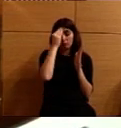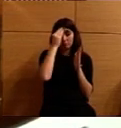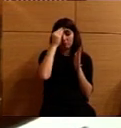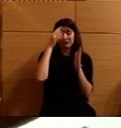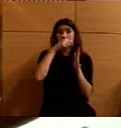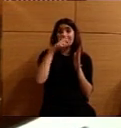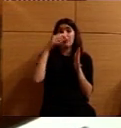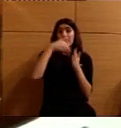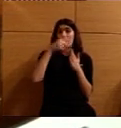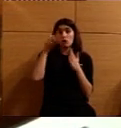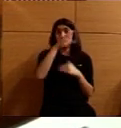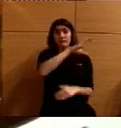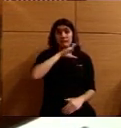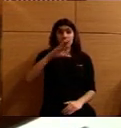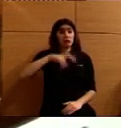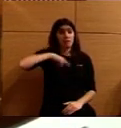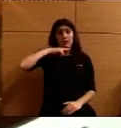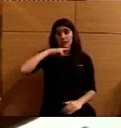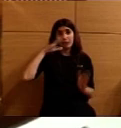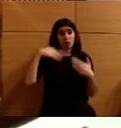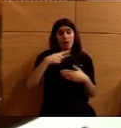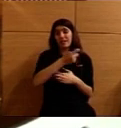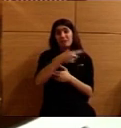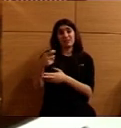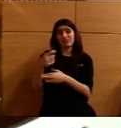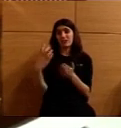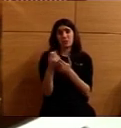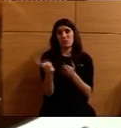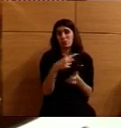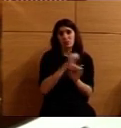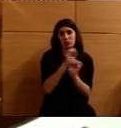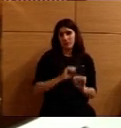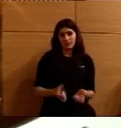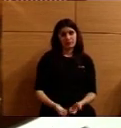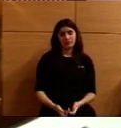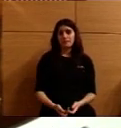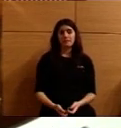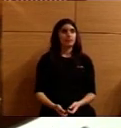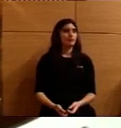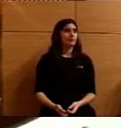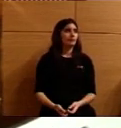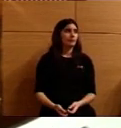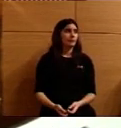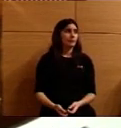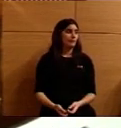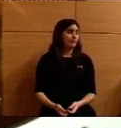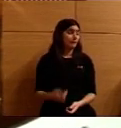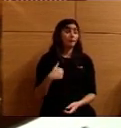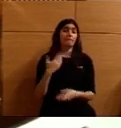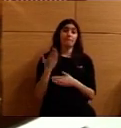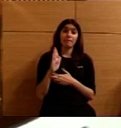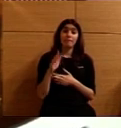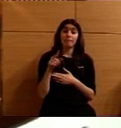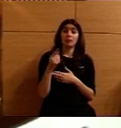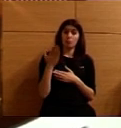100 milions van a ser insuficients o no van a repartir-se per a tots com cal. Presentem esta